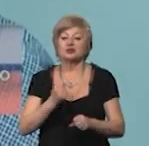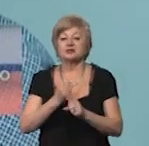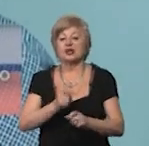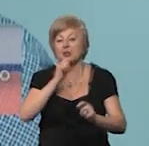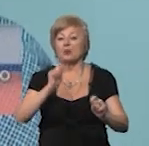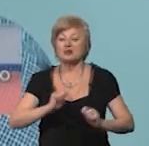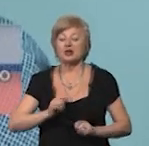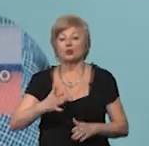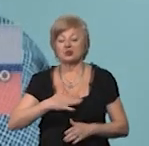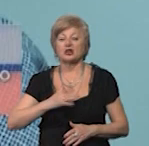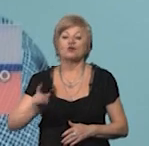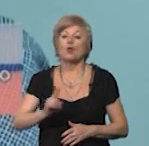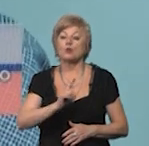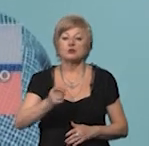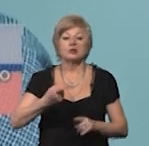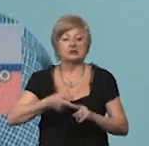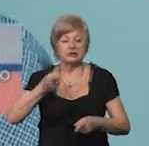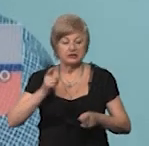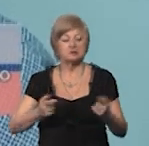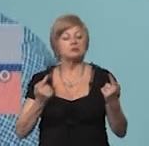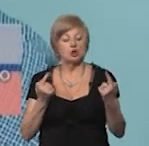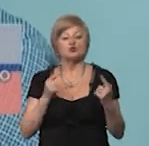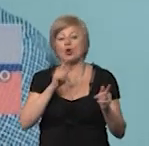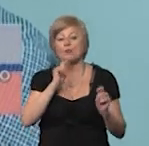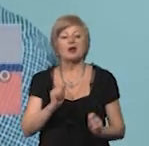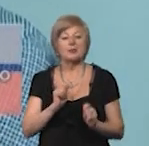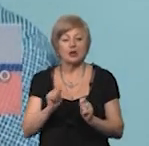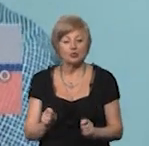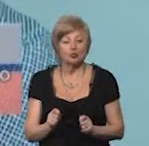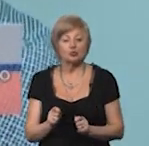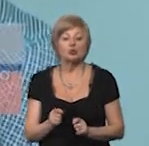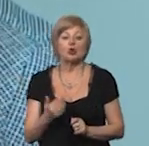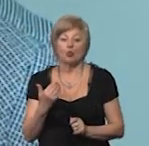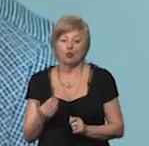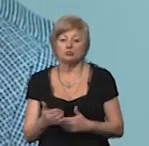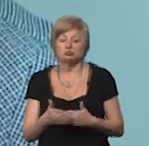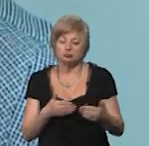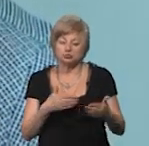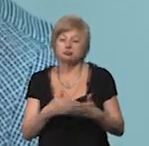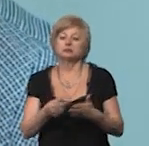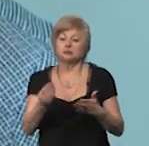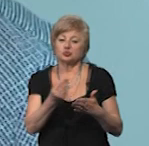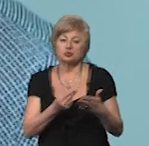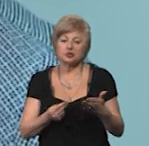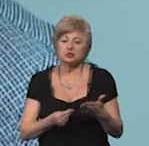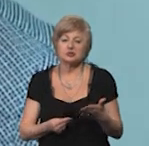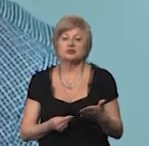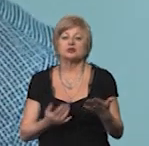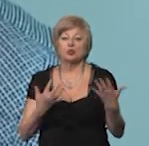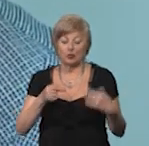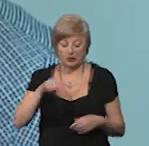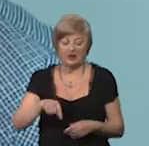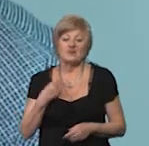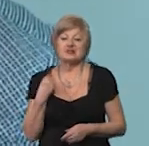подарунок для нашого музею. Насправді це великий подарунок, оскільки він власноруч зробив, будучи вже у